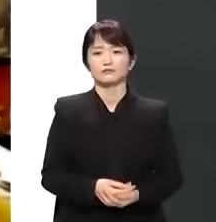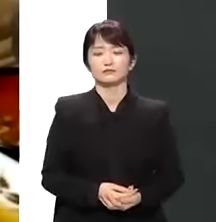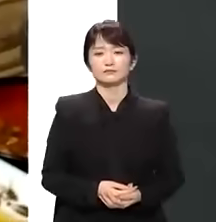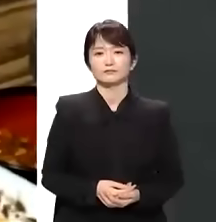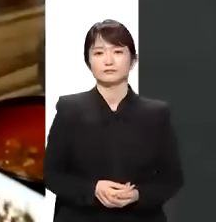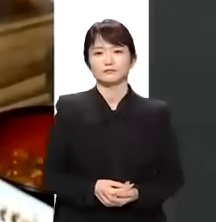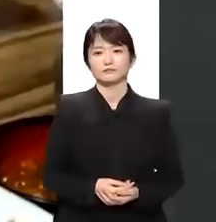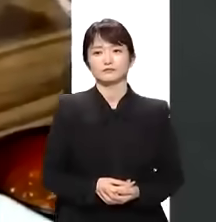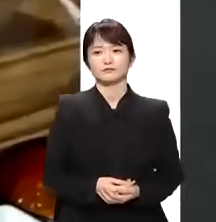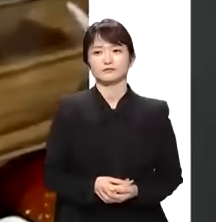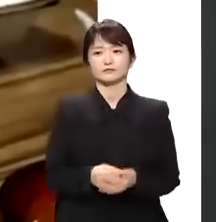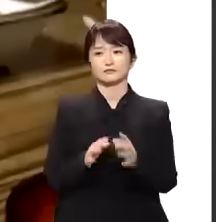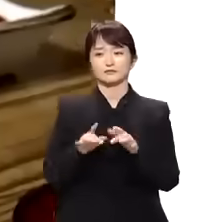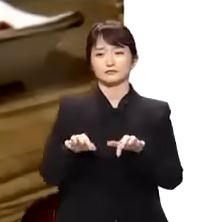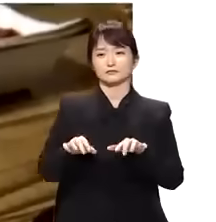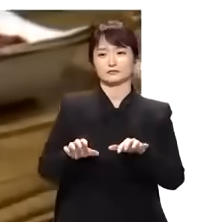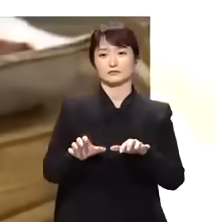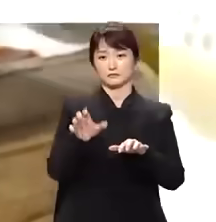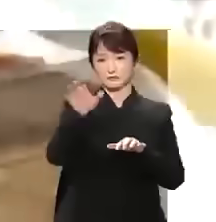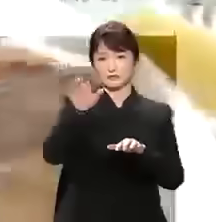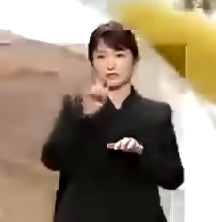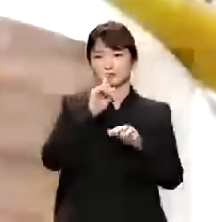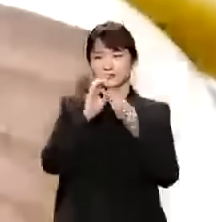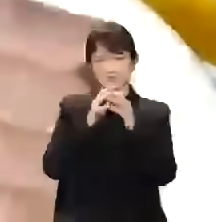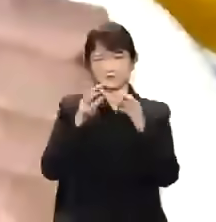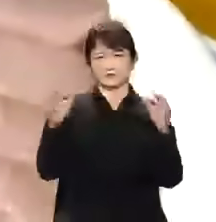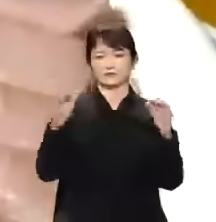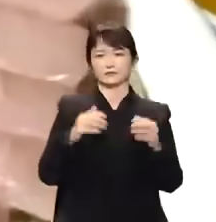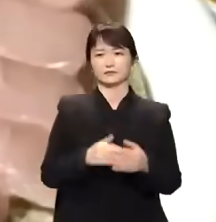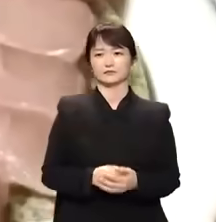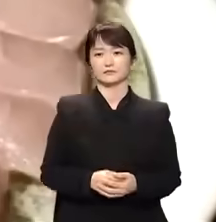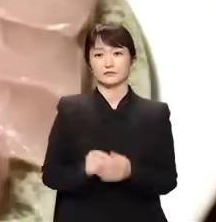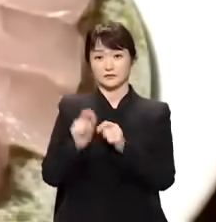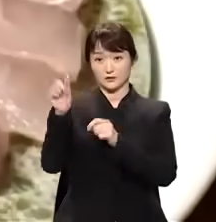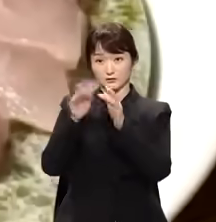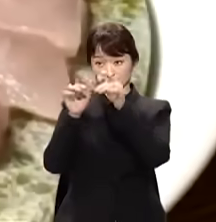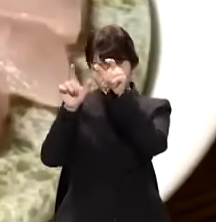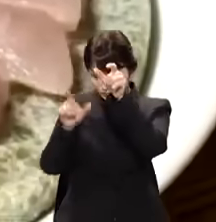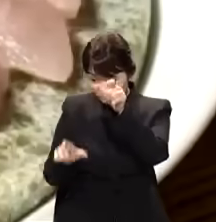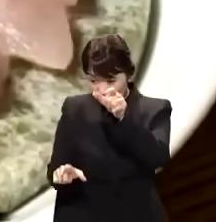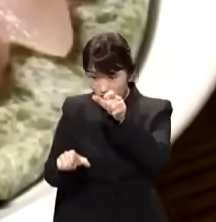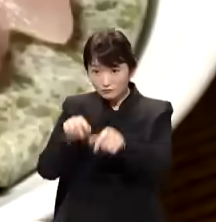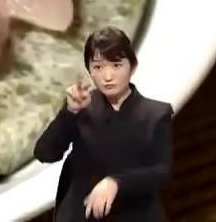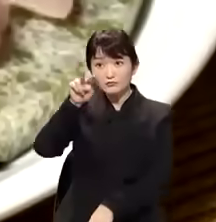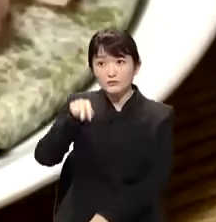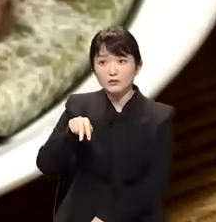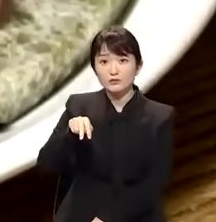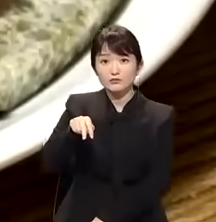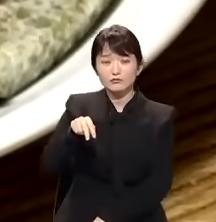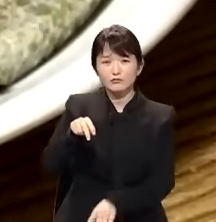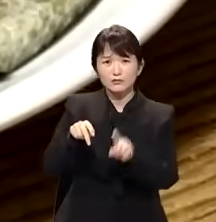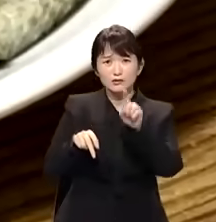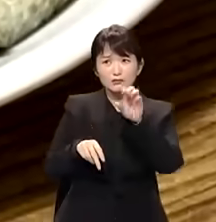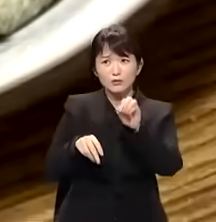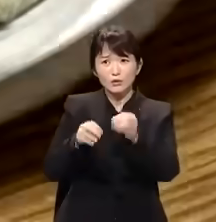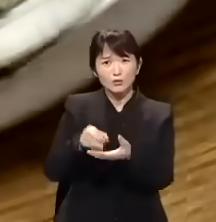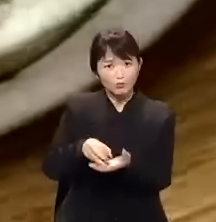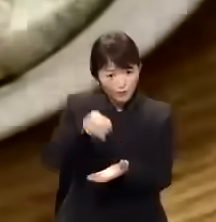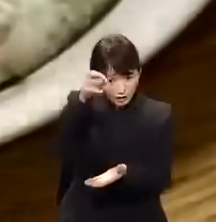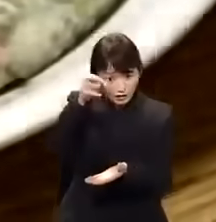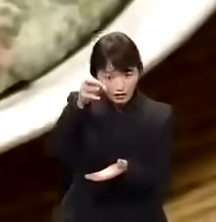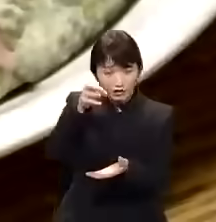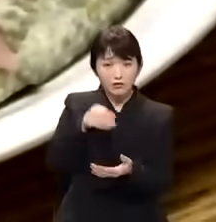자 그런데이 개시물 자체에 대한 논란도 있더라고요 일단 대부분의 누리꾼들은 야 저거 10만 원이 말이 안 되지라는 글들이 줄을